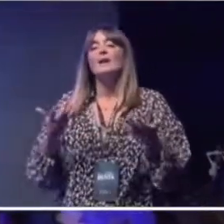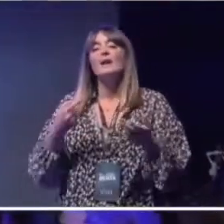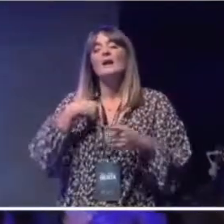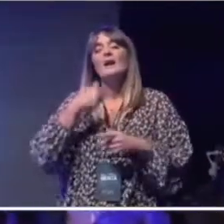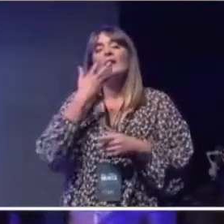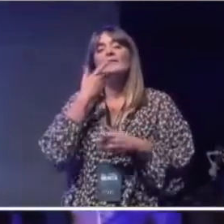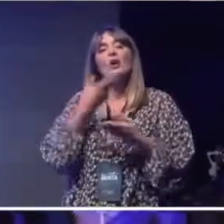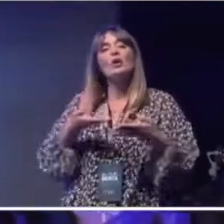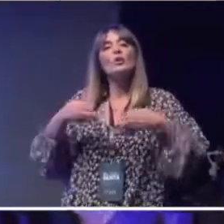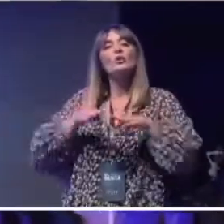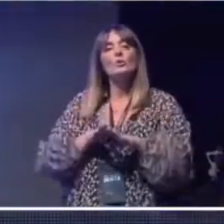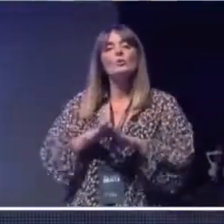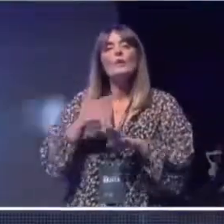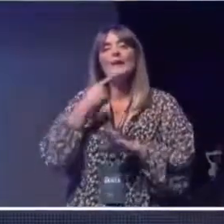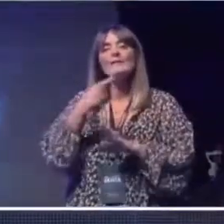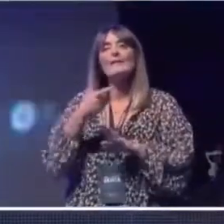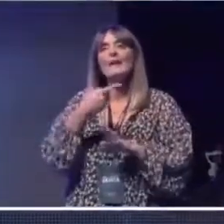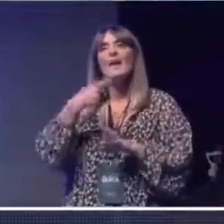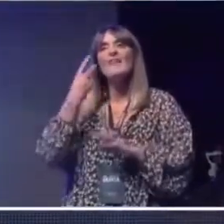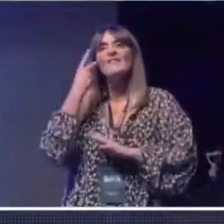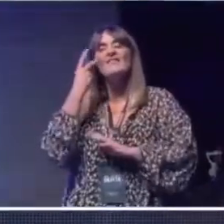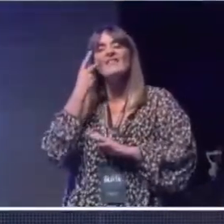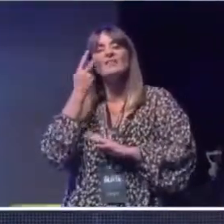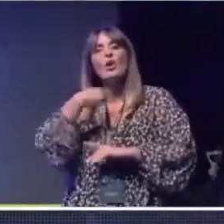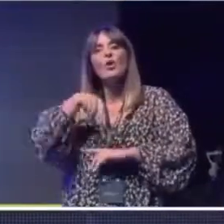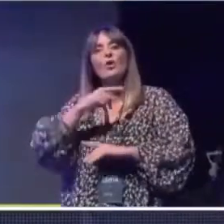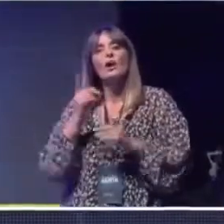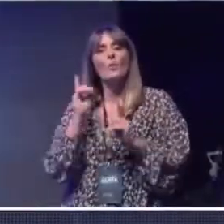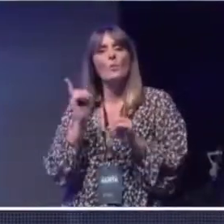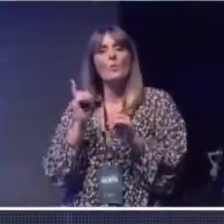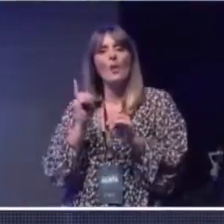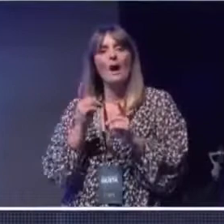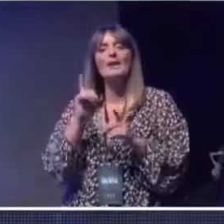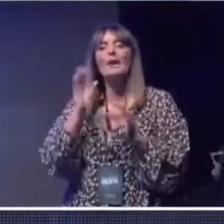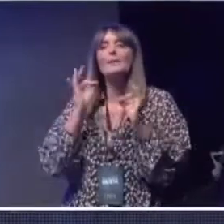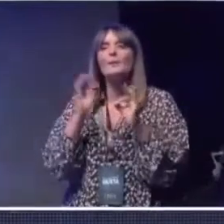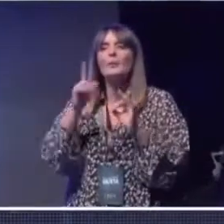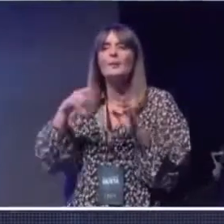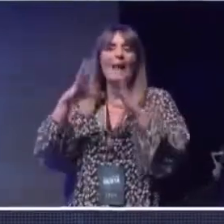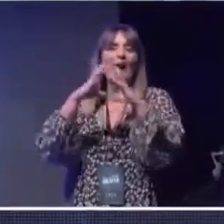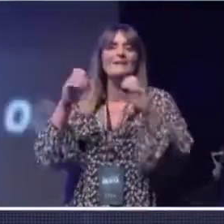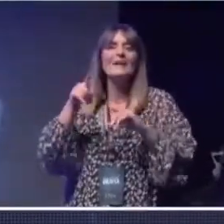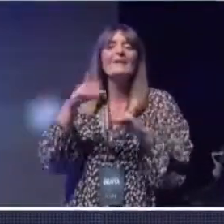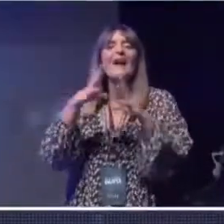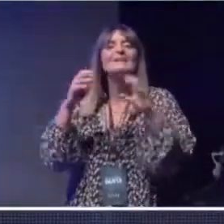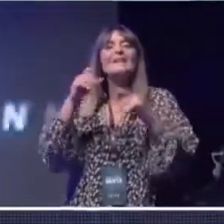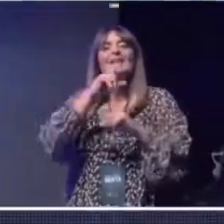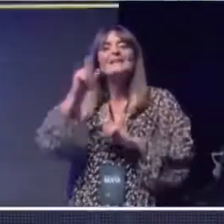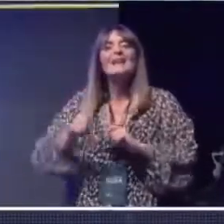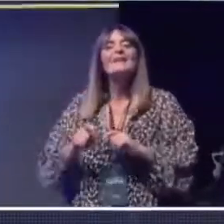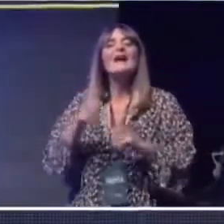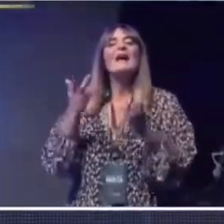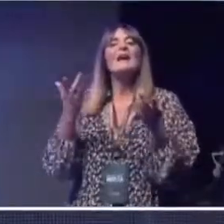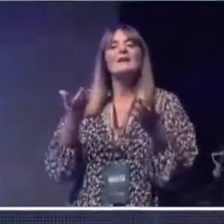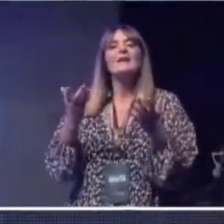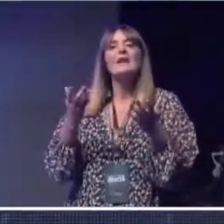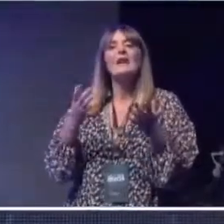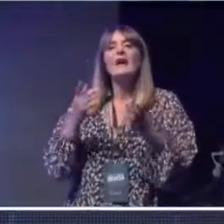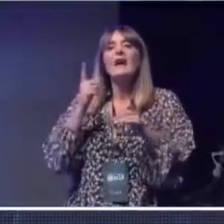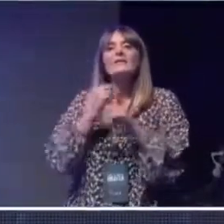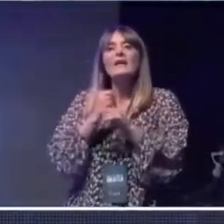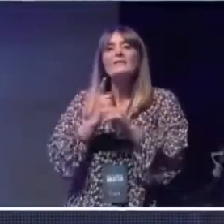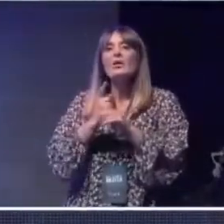chiudere dicendovi la visione che noi abbiamo per le nostre aziende. Le aziende italiane passano per i nostri